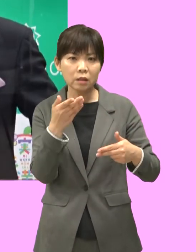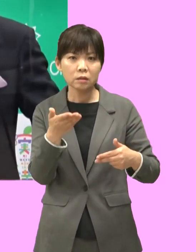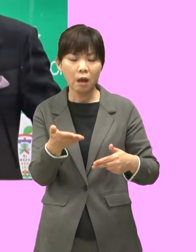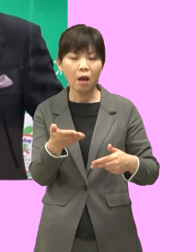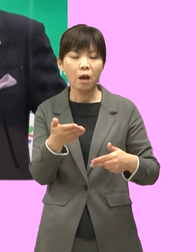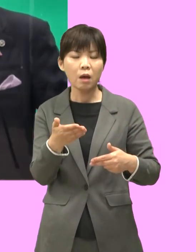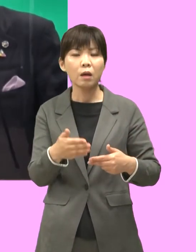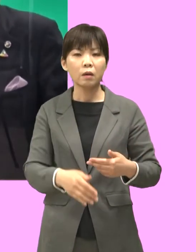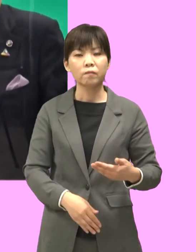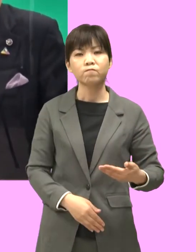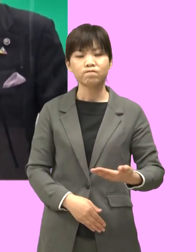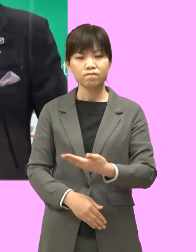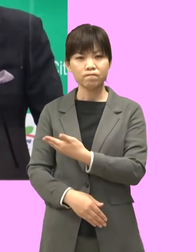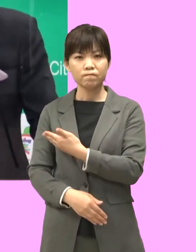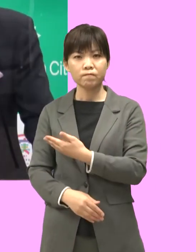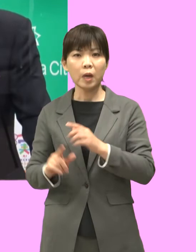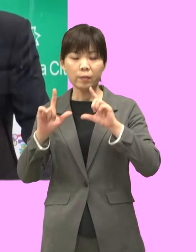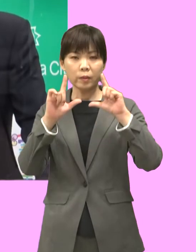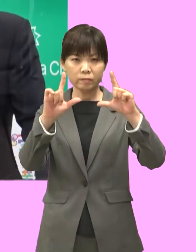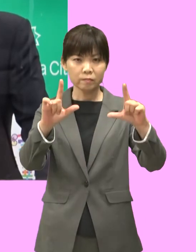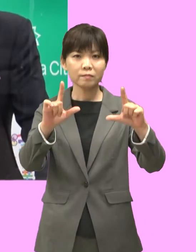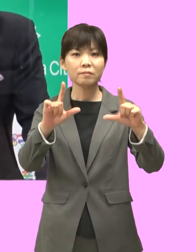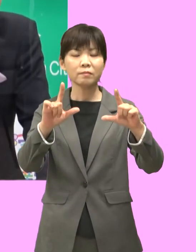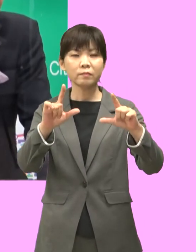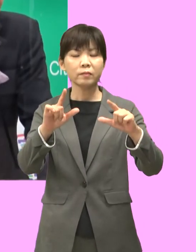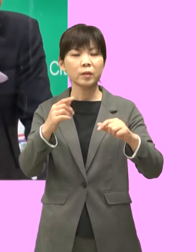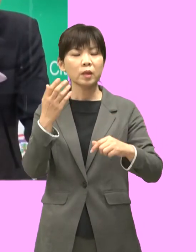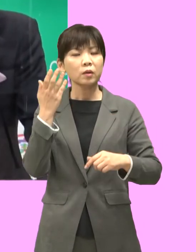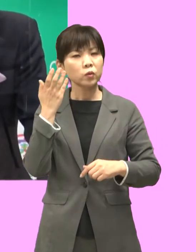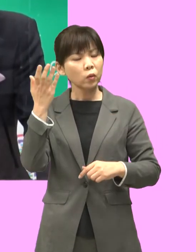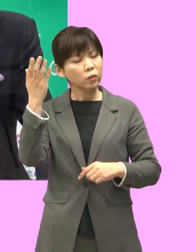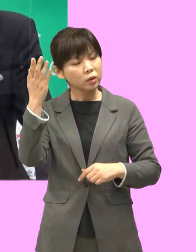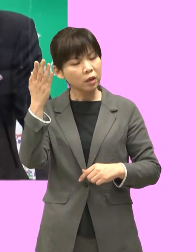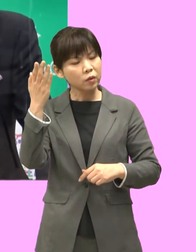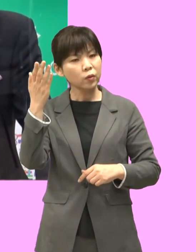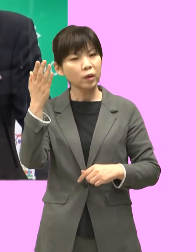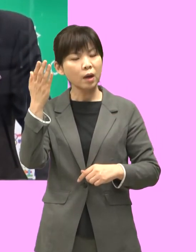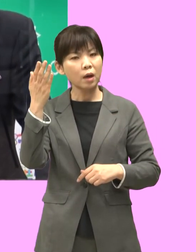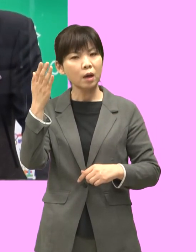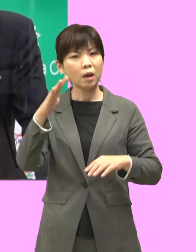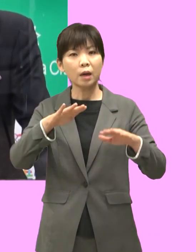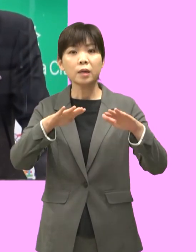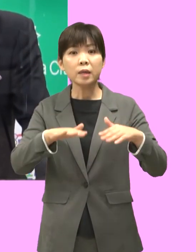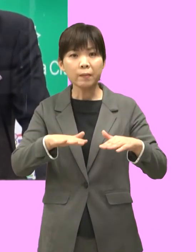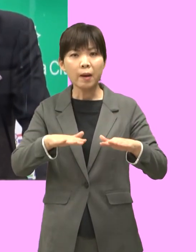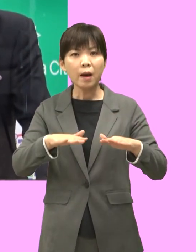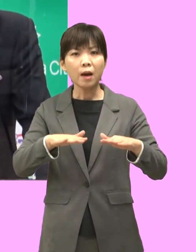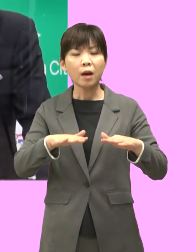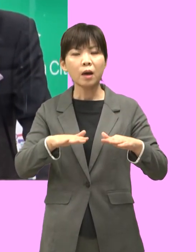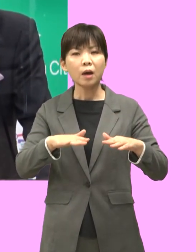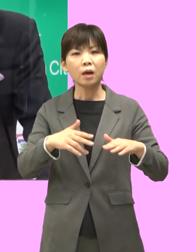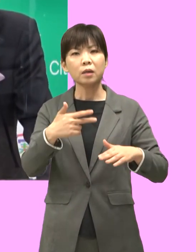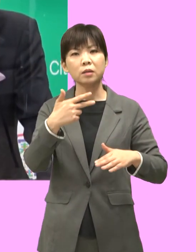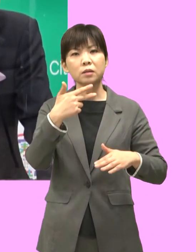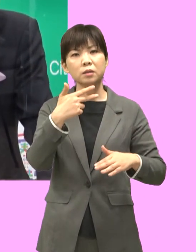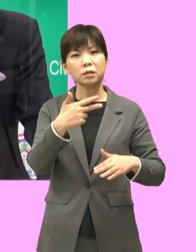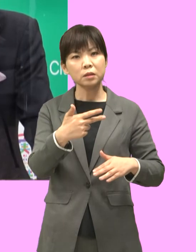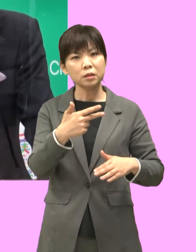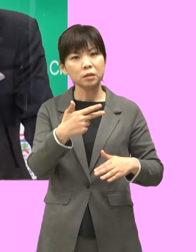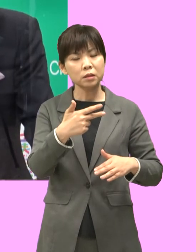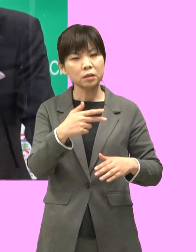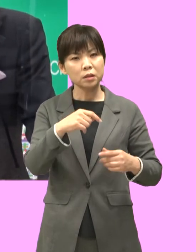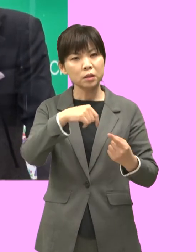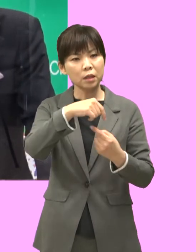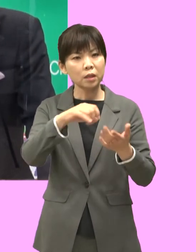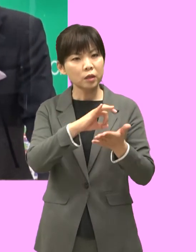そうですね、まあ、想定というか現時点で今市の利用を前提に検討しているのはやっぱ